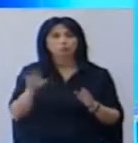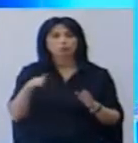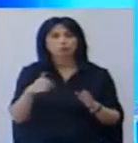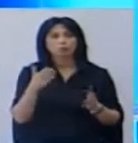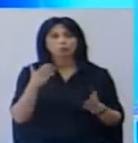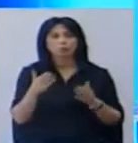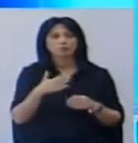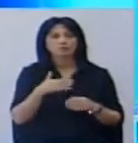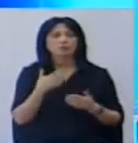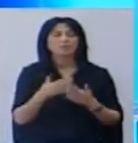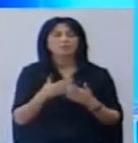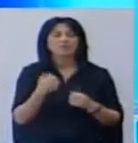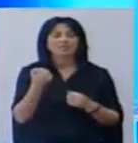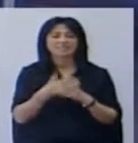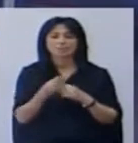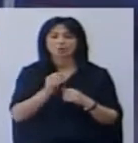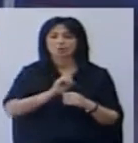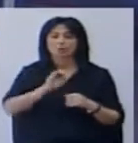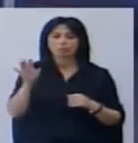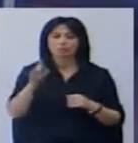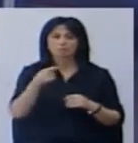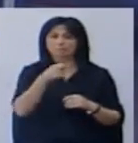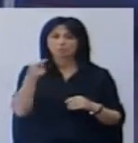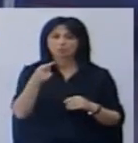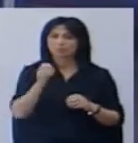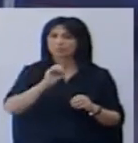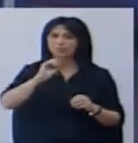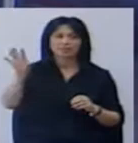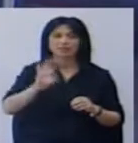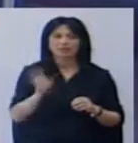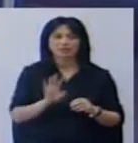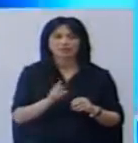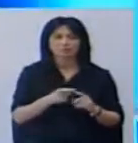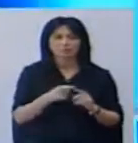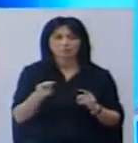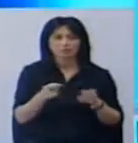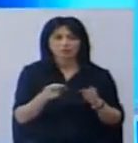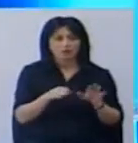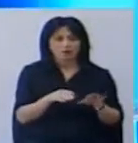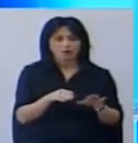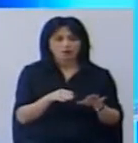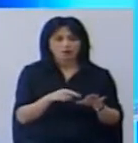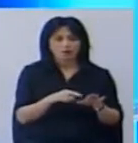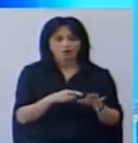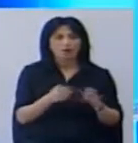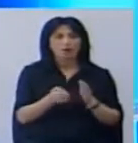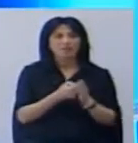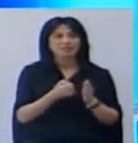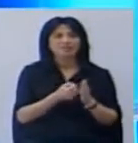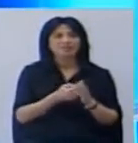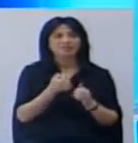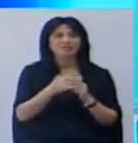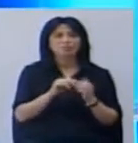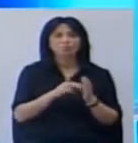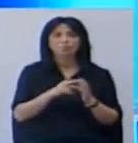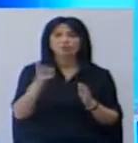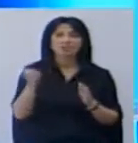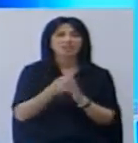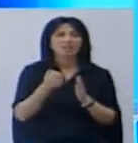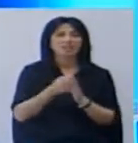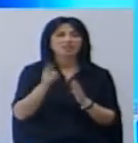თუ ჩვენ დავუშვათ ცენტრალურ ბიუჯეტს ვაკლებთ რაღაც თანხას, მაშინ რით ვფარავთ იმ დანაკლის, რომელიც ცენტრალური